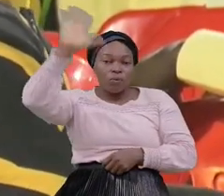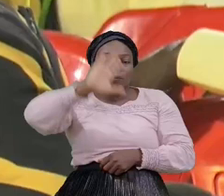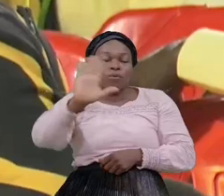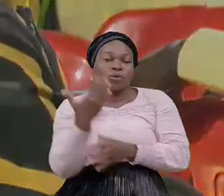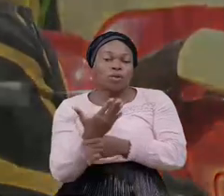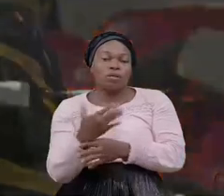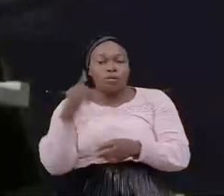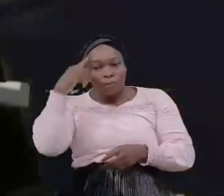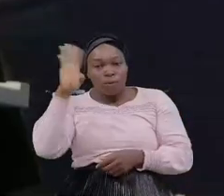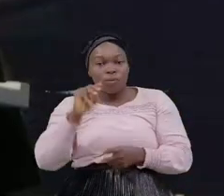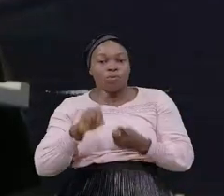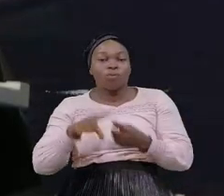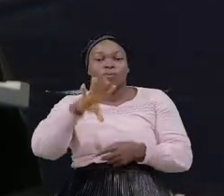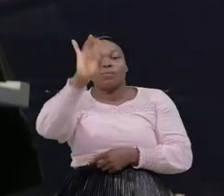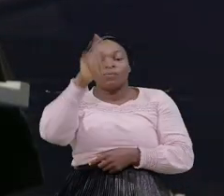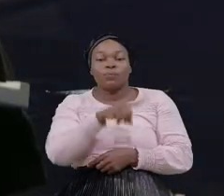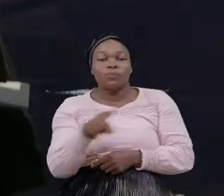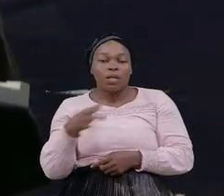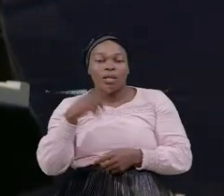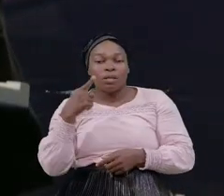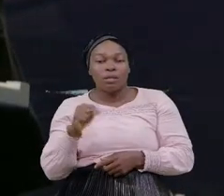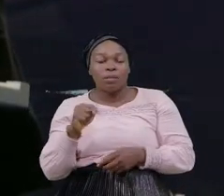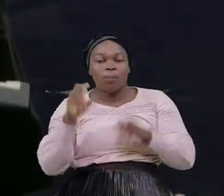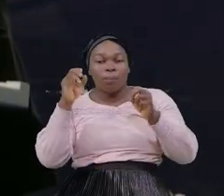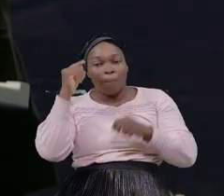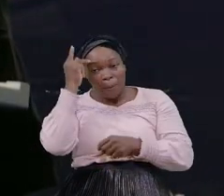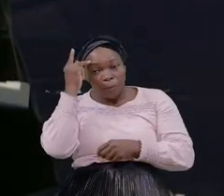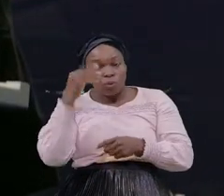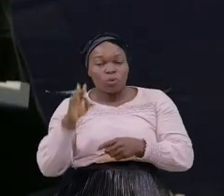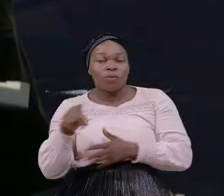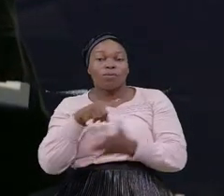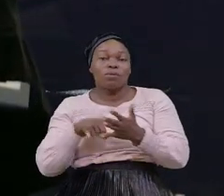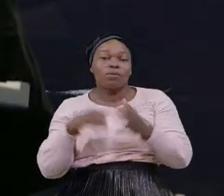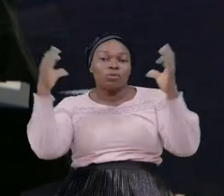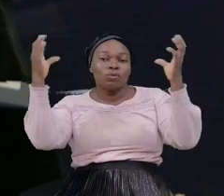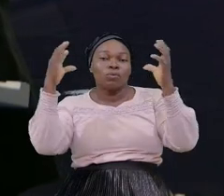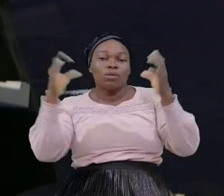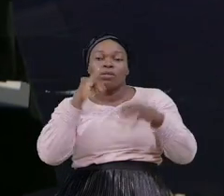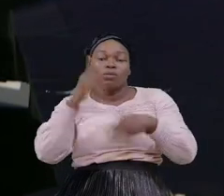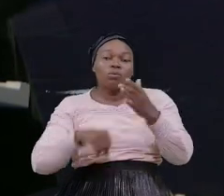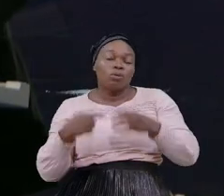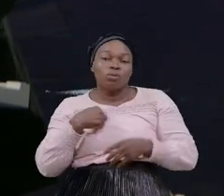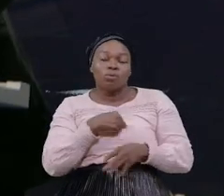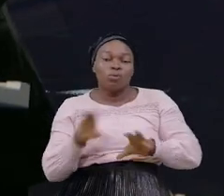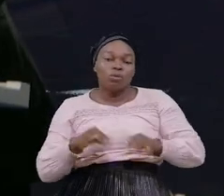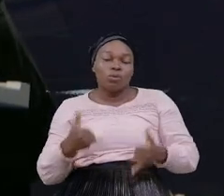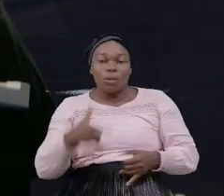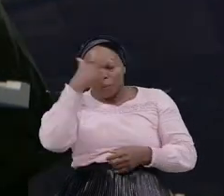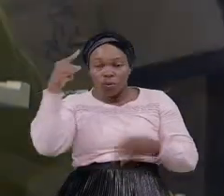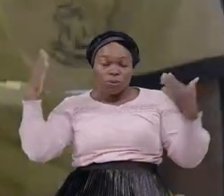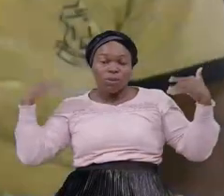L'essence de la croisade, c'est ce que nous faisons maintenant. Les anges se réjouissent parce